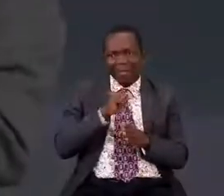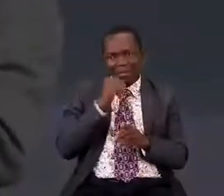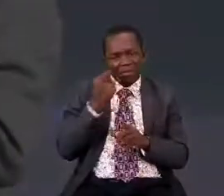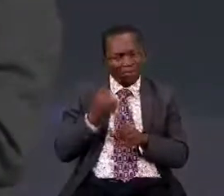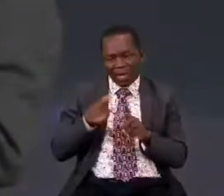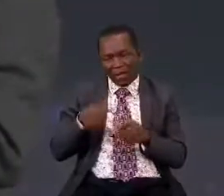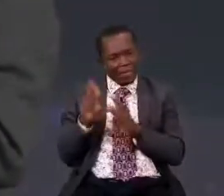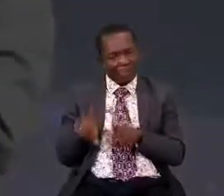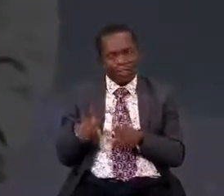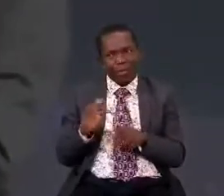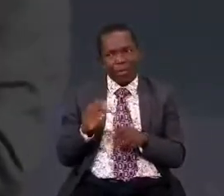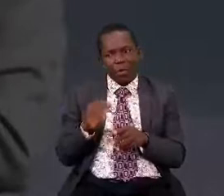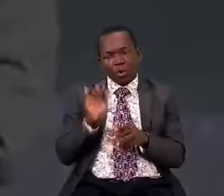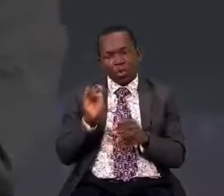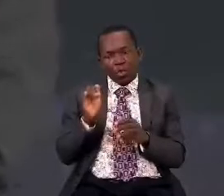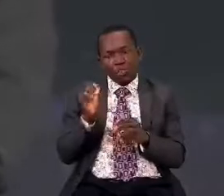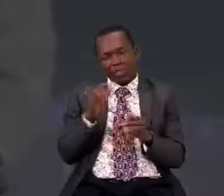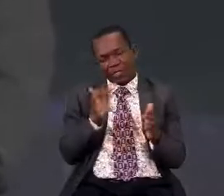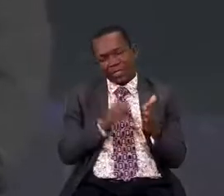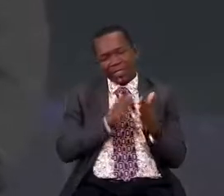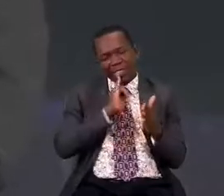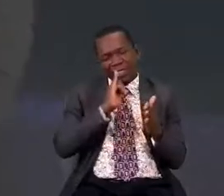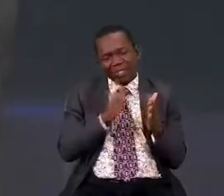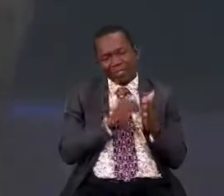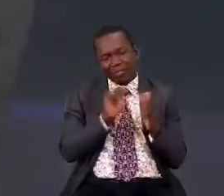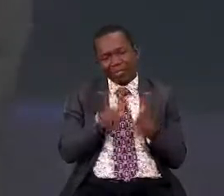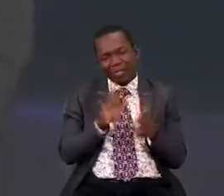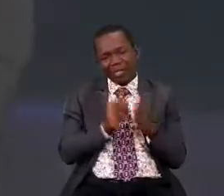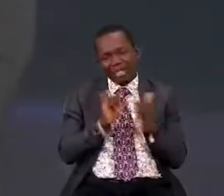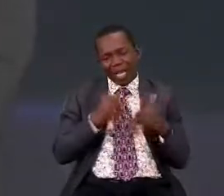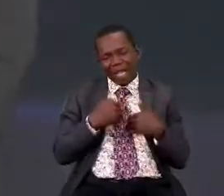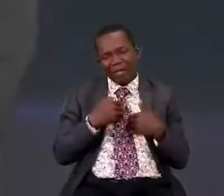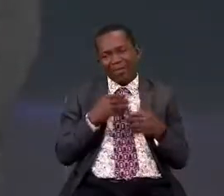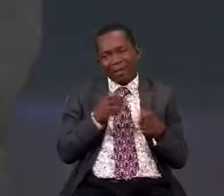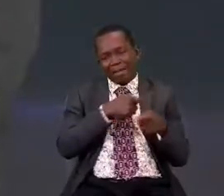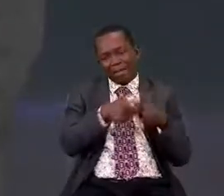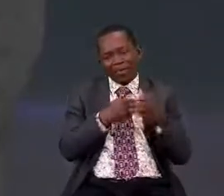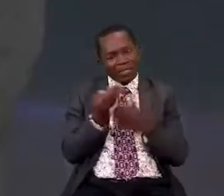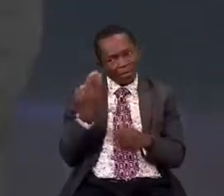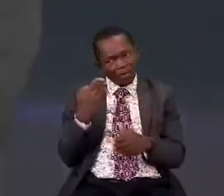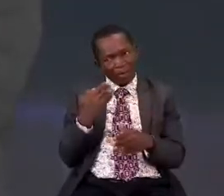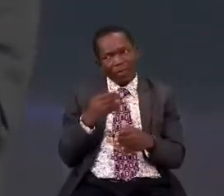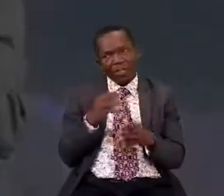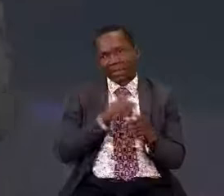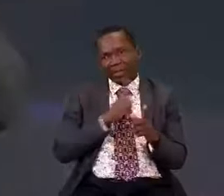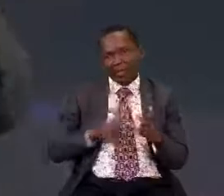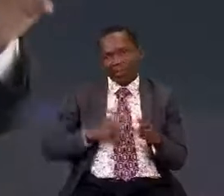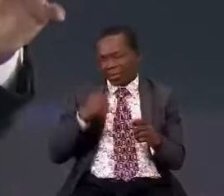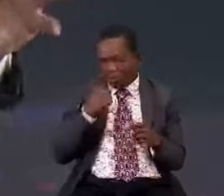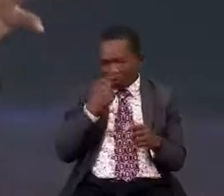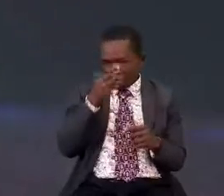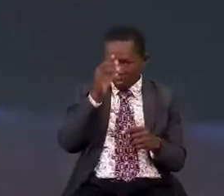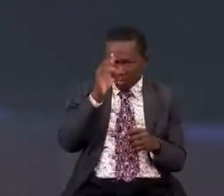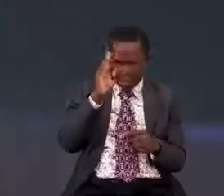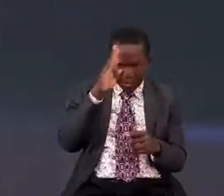parler? Dis-moi. Il dit non. Va dans la ville. Et sois dans le suspense.